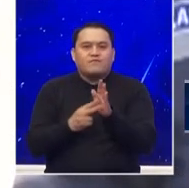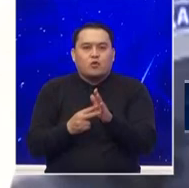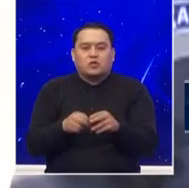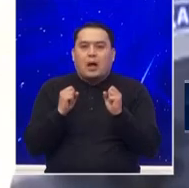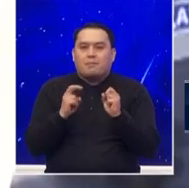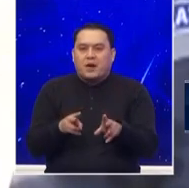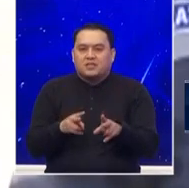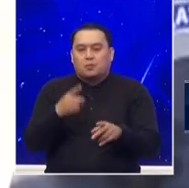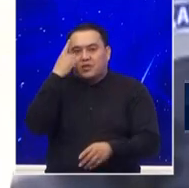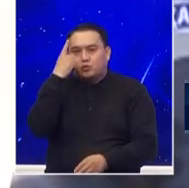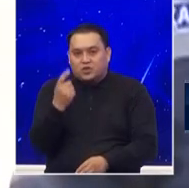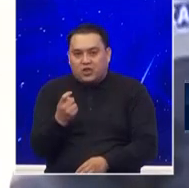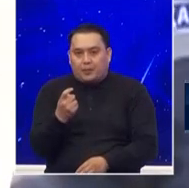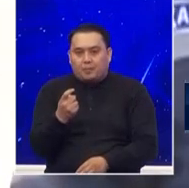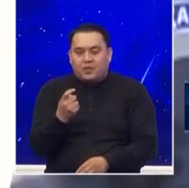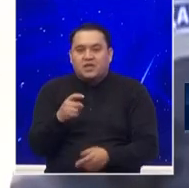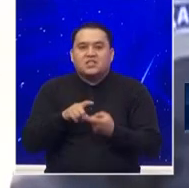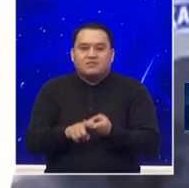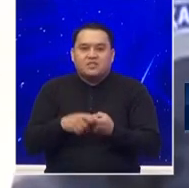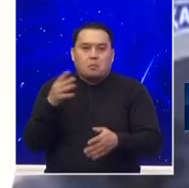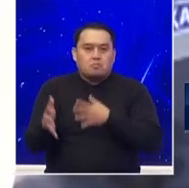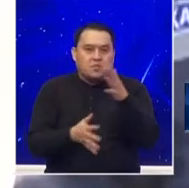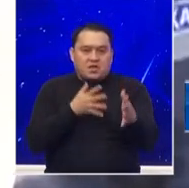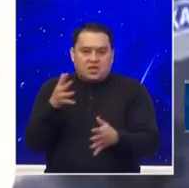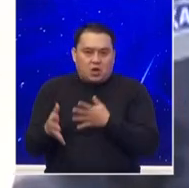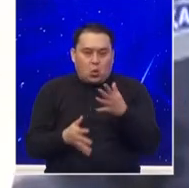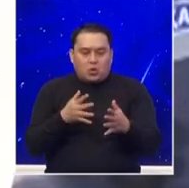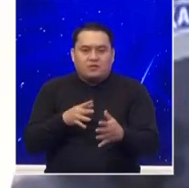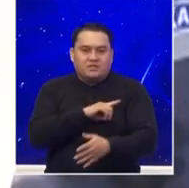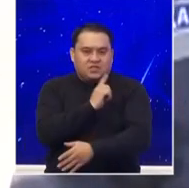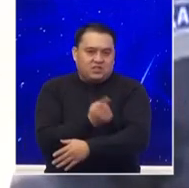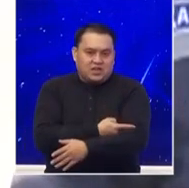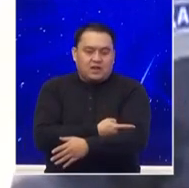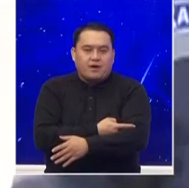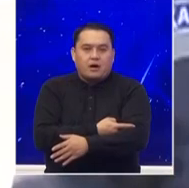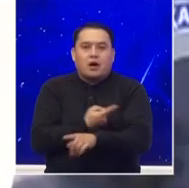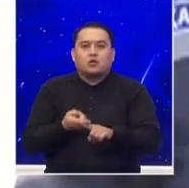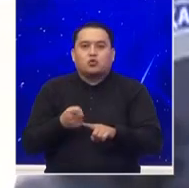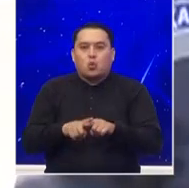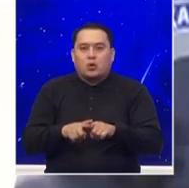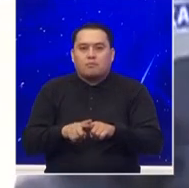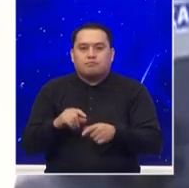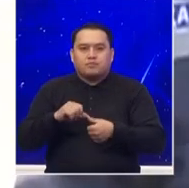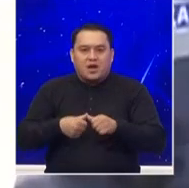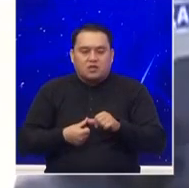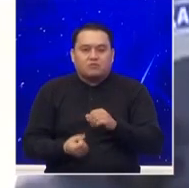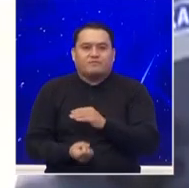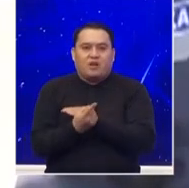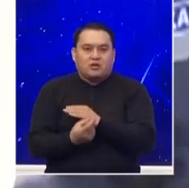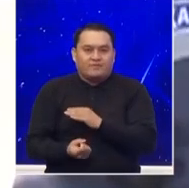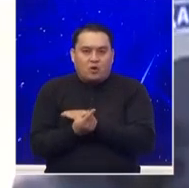штормовых предупреждений. В связи с метелями, буранами, порывами сильного ветра, которые являются постоянным явлением